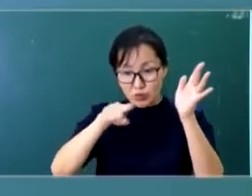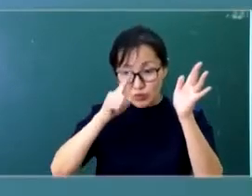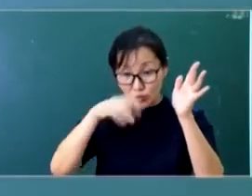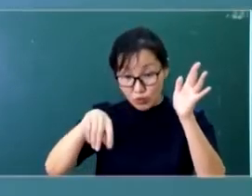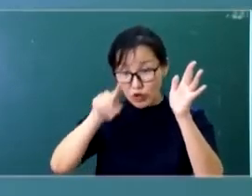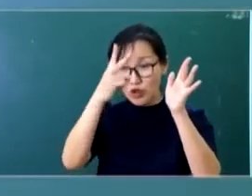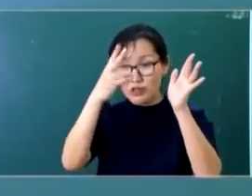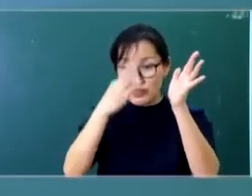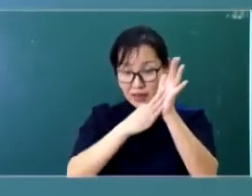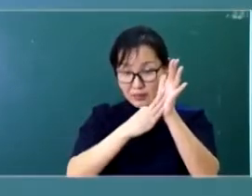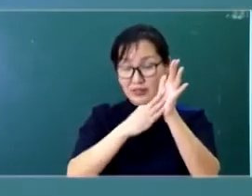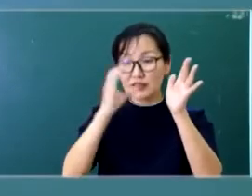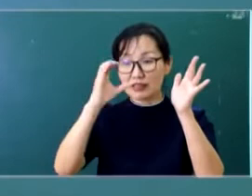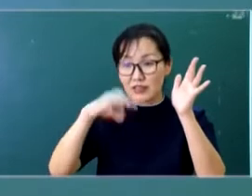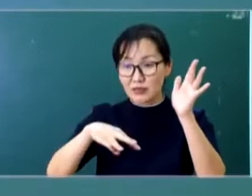нь нэг бүхэл